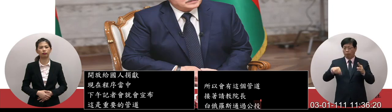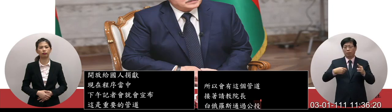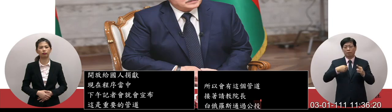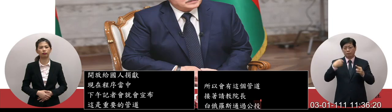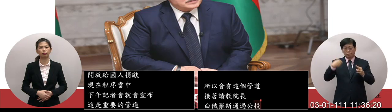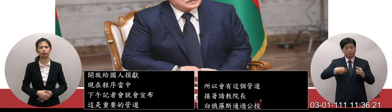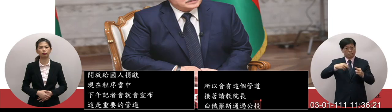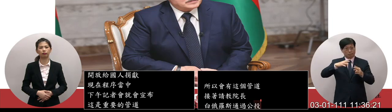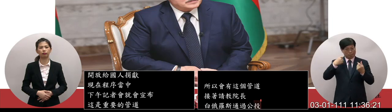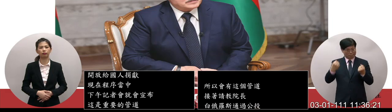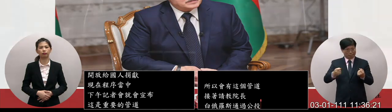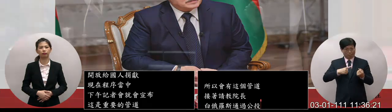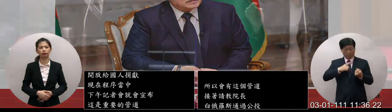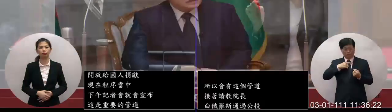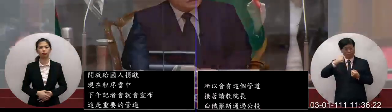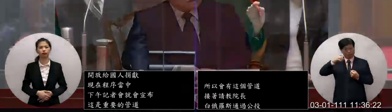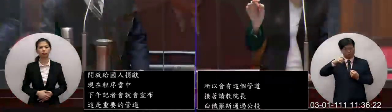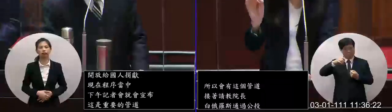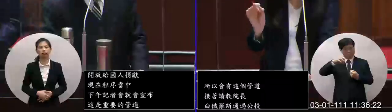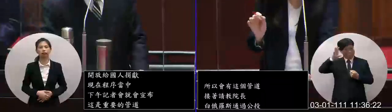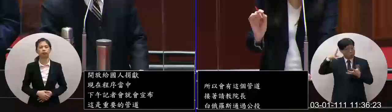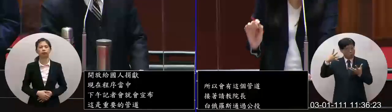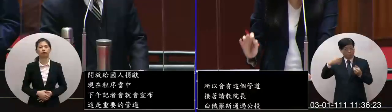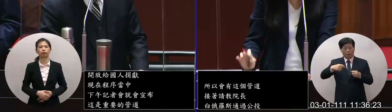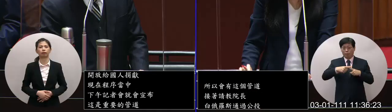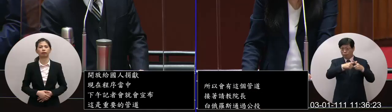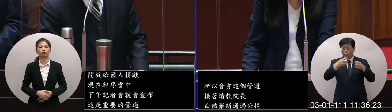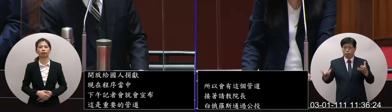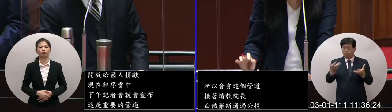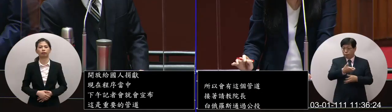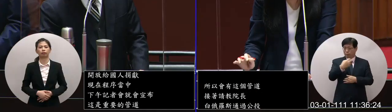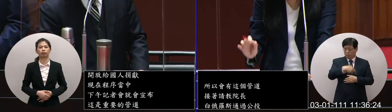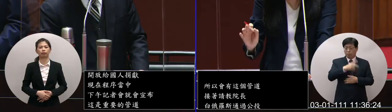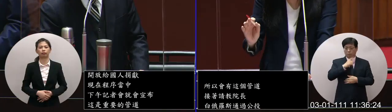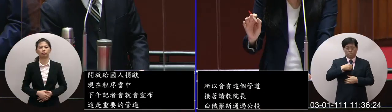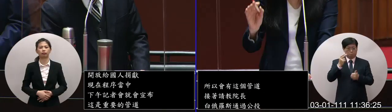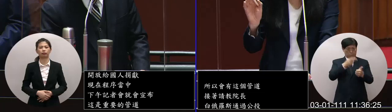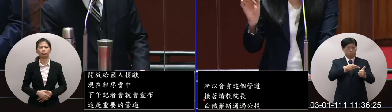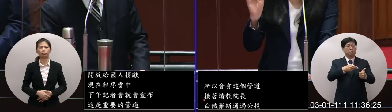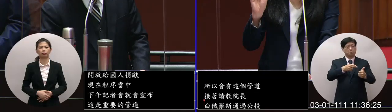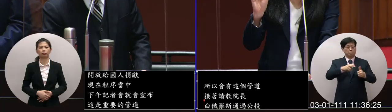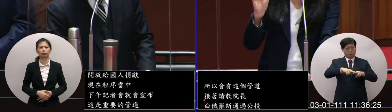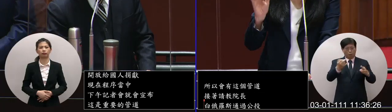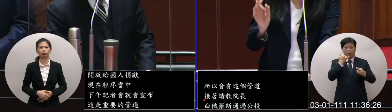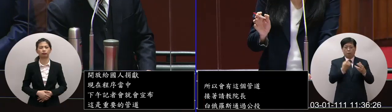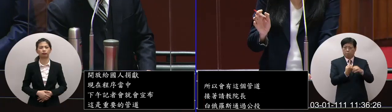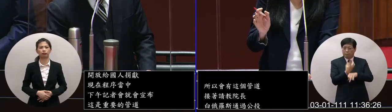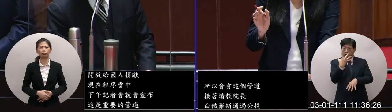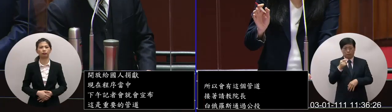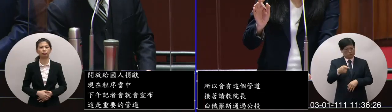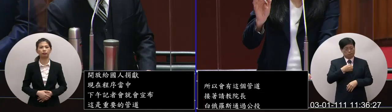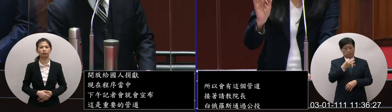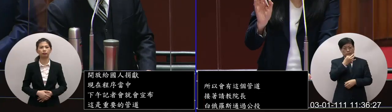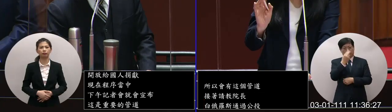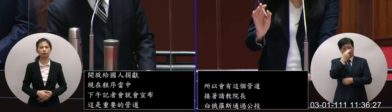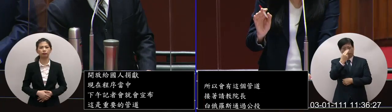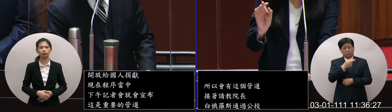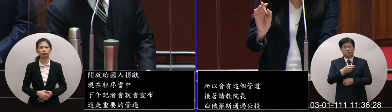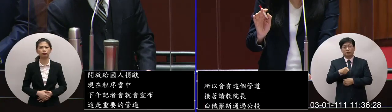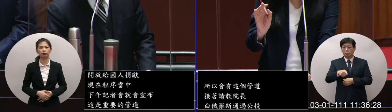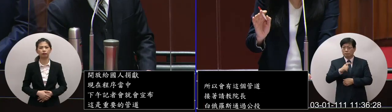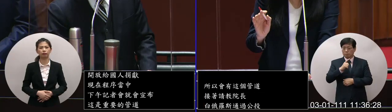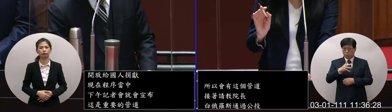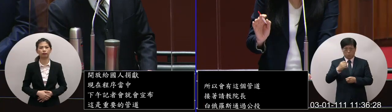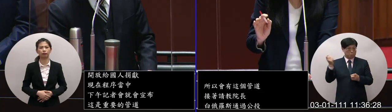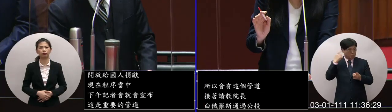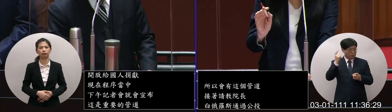斯，并且白俄罗斯的军队还接到了所谓的出征命令。请问一下院长，这件事情其实非常的严重。那我们有